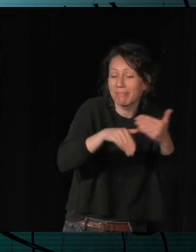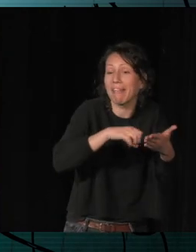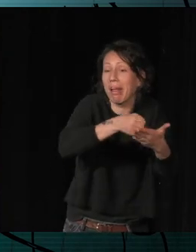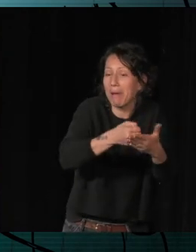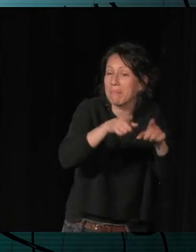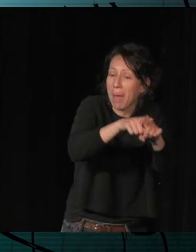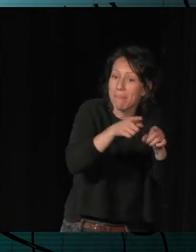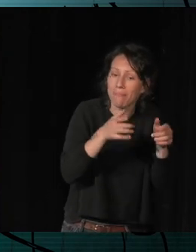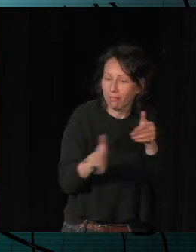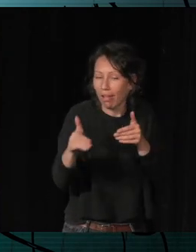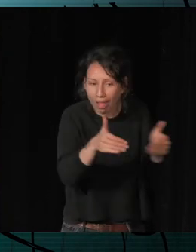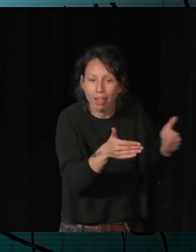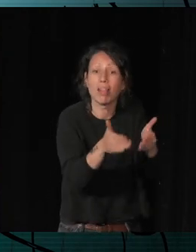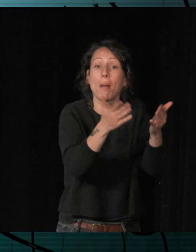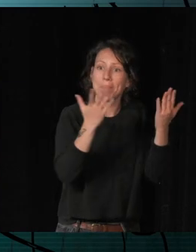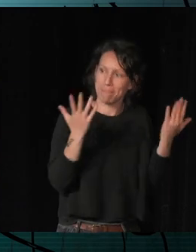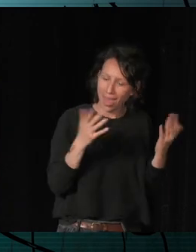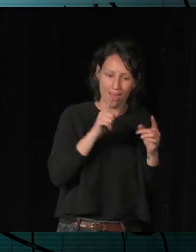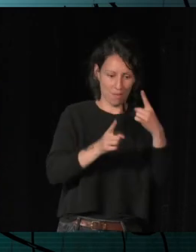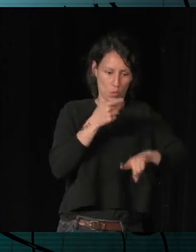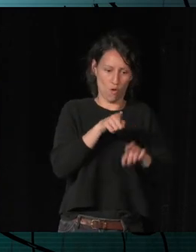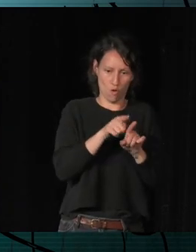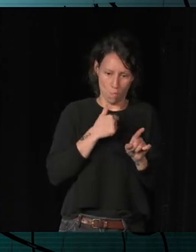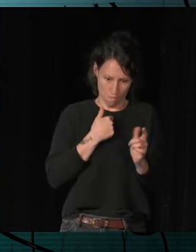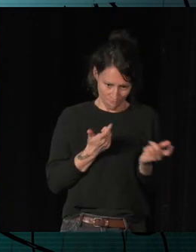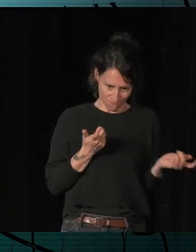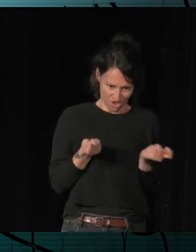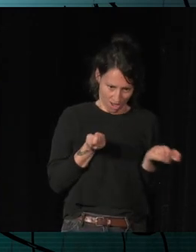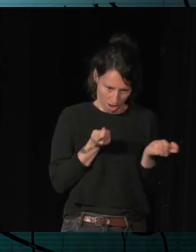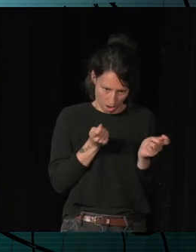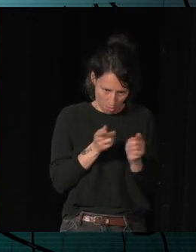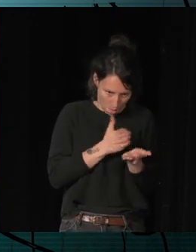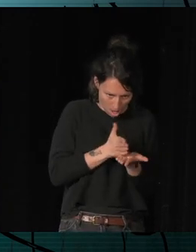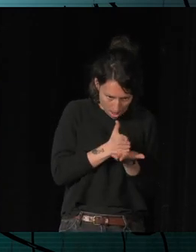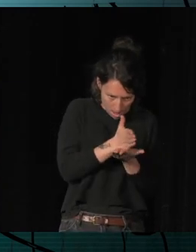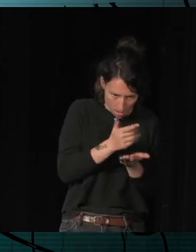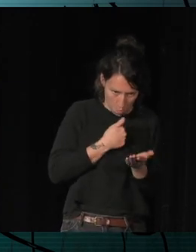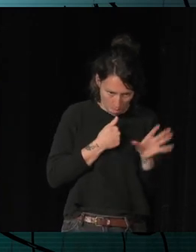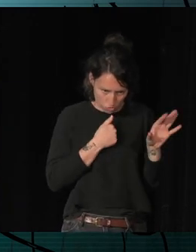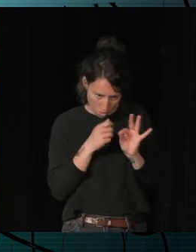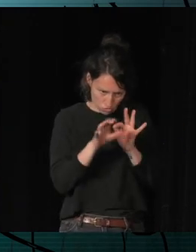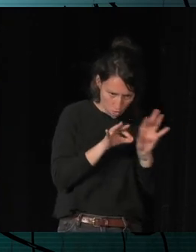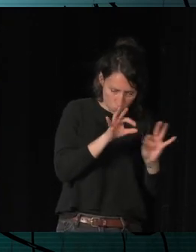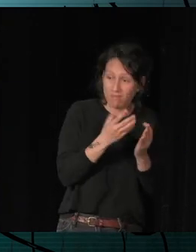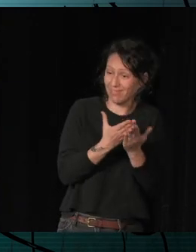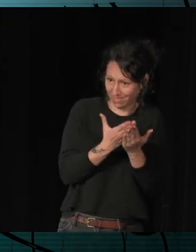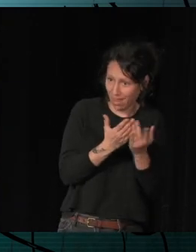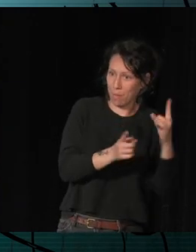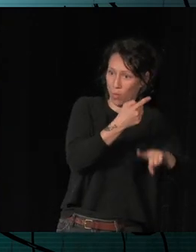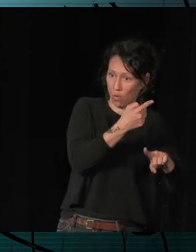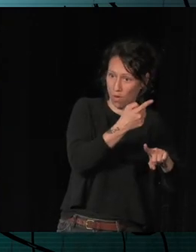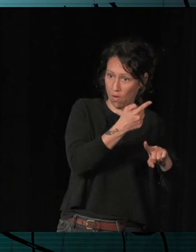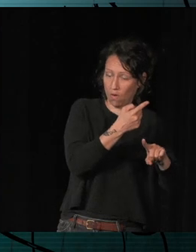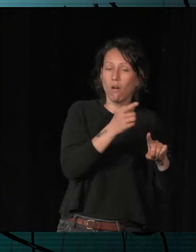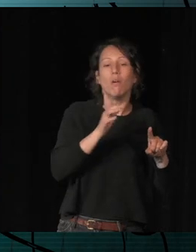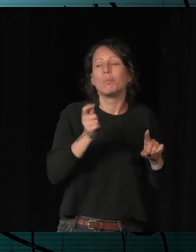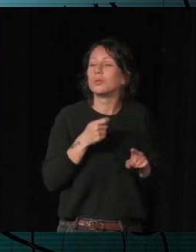vraiment le person principal de son de sa propre aventure donc pour moi à partir de là et même encore aujourd'hui même si on essaie de faire des jeux